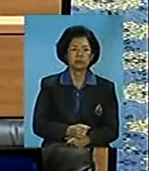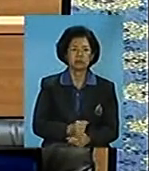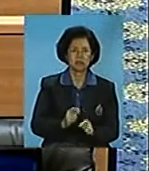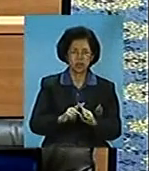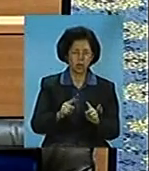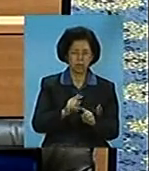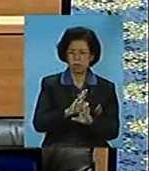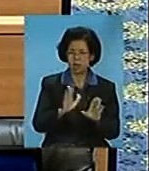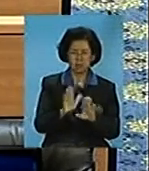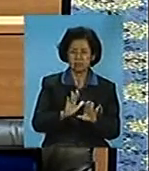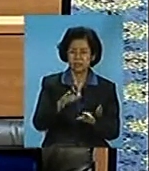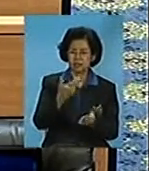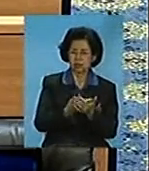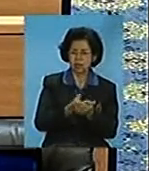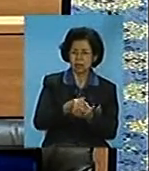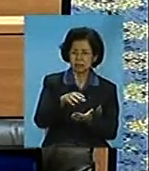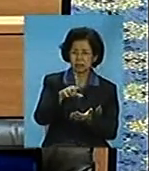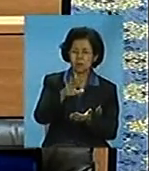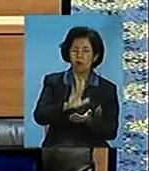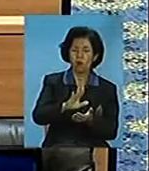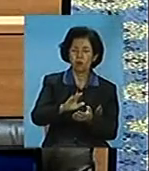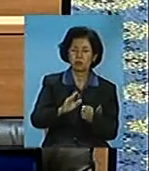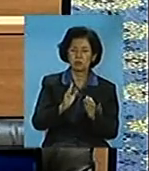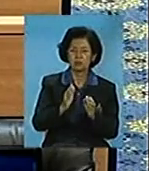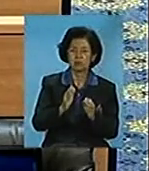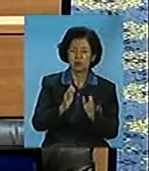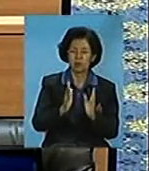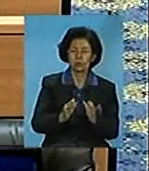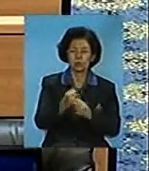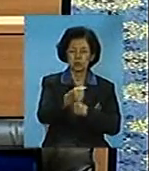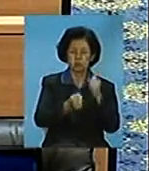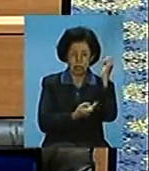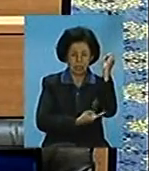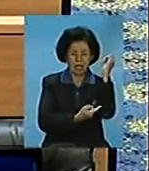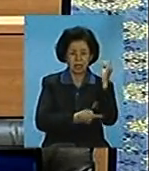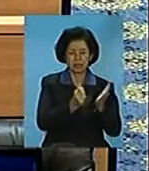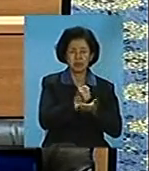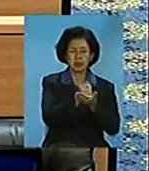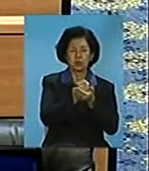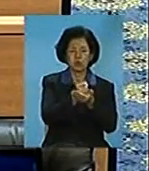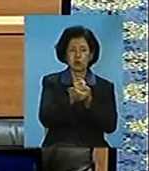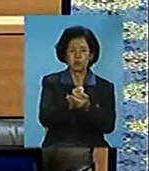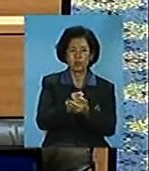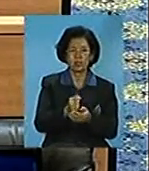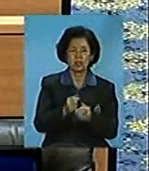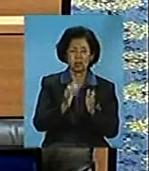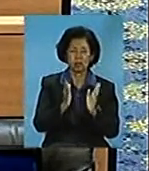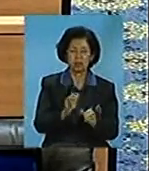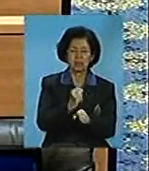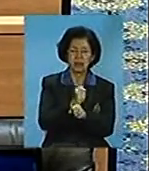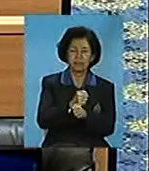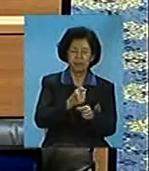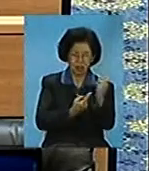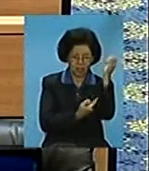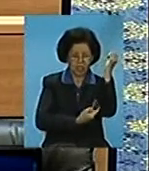เงินของชาวสวนยางที่มีอยู่น้อยนิดที่จะไปสงเคราะห์ชาวสวนยางที่ไปช่วยเหลือชาวสวนยางเนี่ย